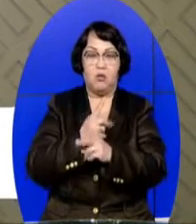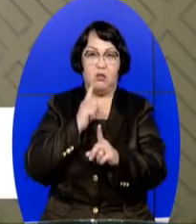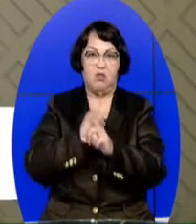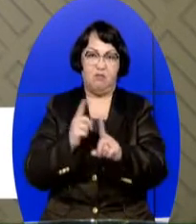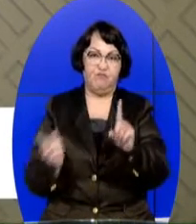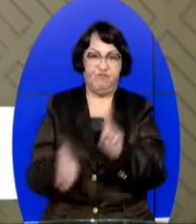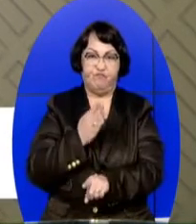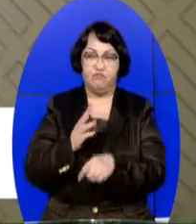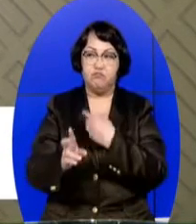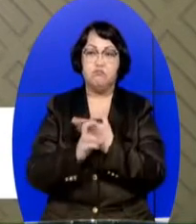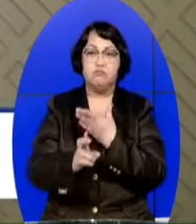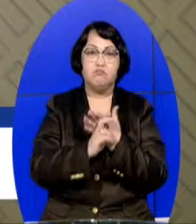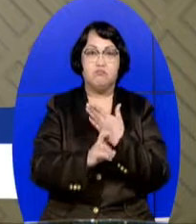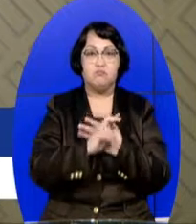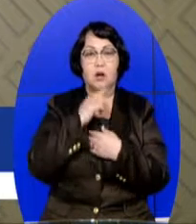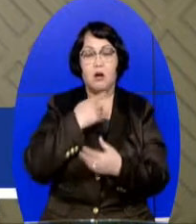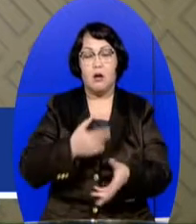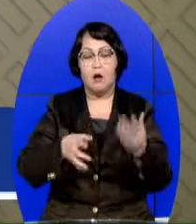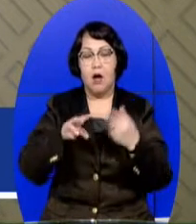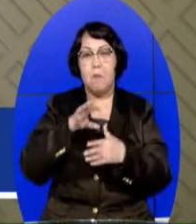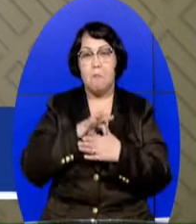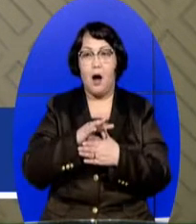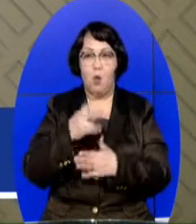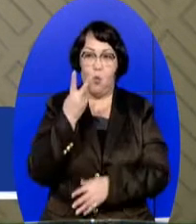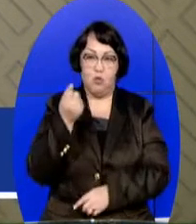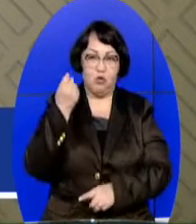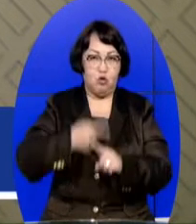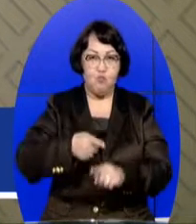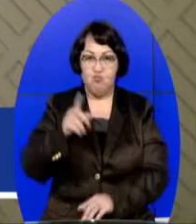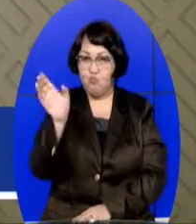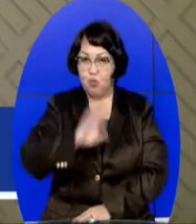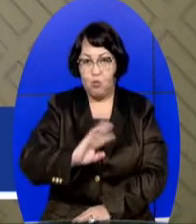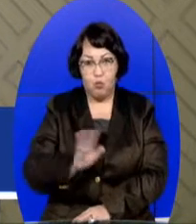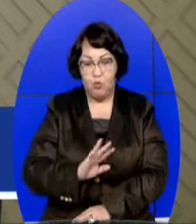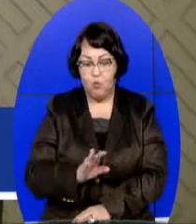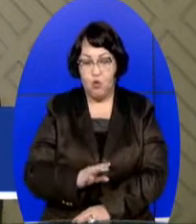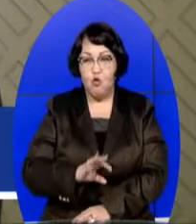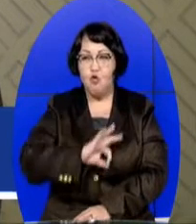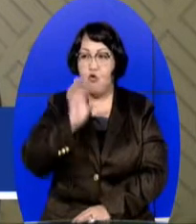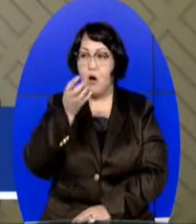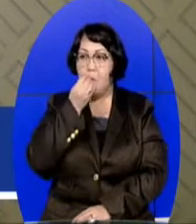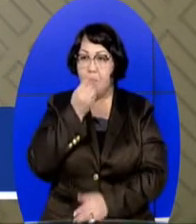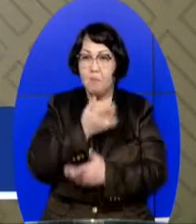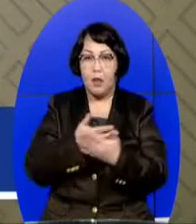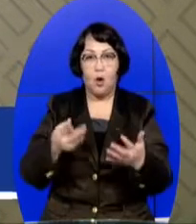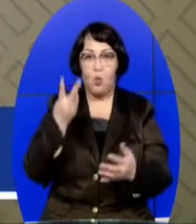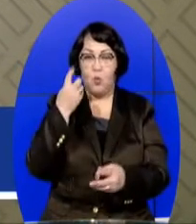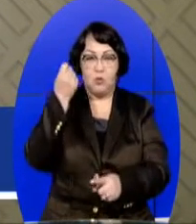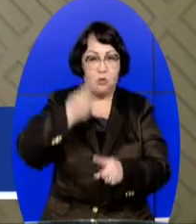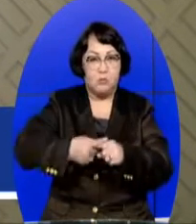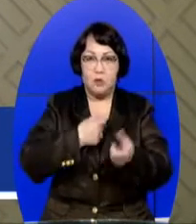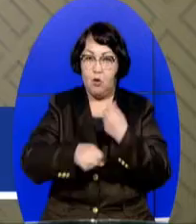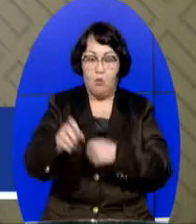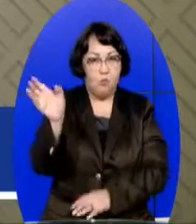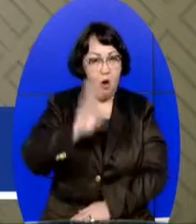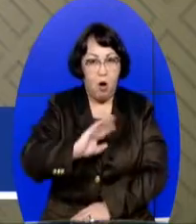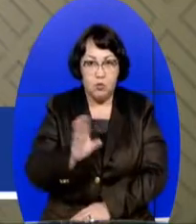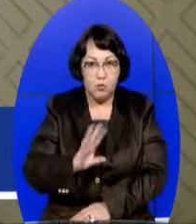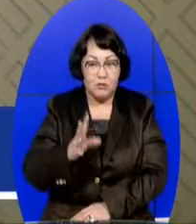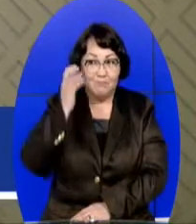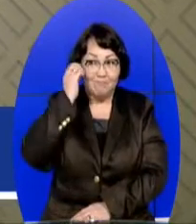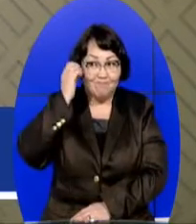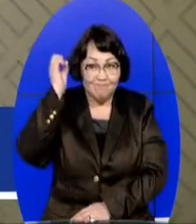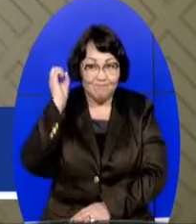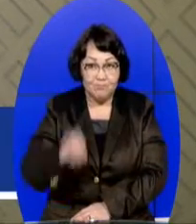үнийг нэмэхгүй байх, ер нь бусад өргөн хэрэглээний барааны бүтээгдэхүүний үнийг нэмэхгүй байх санамж мэдгдлийг бол засгийн газар